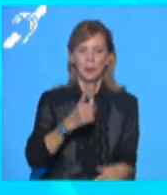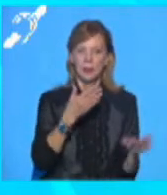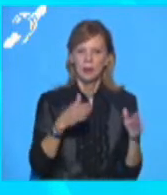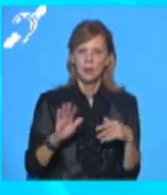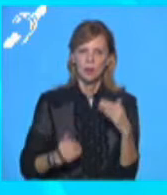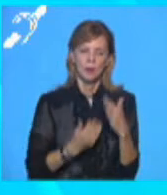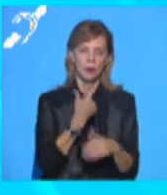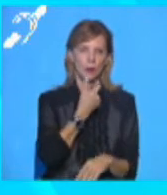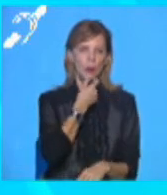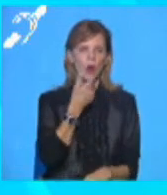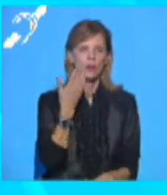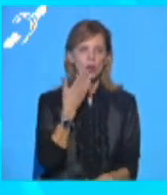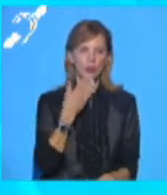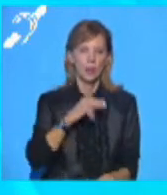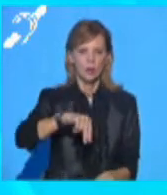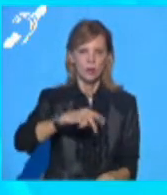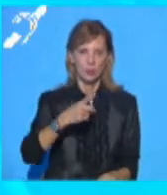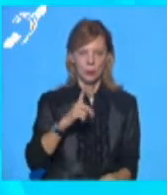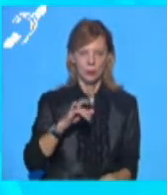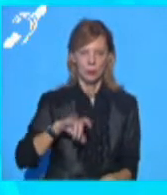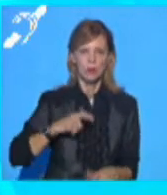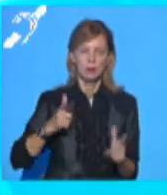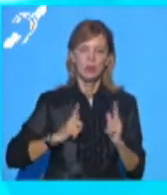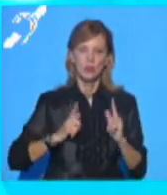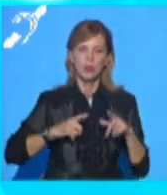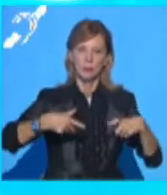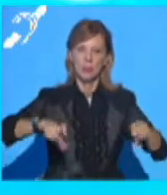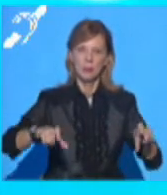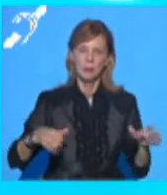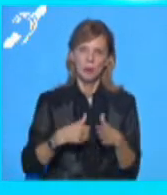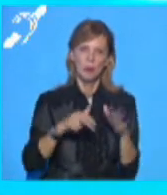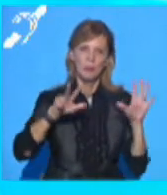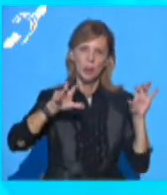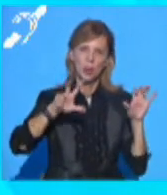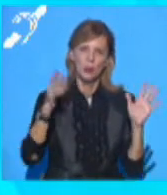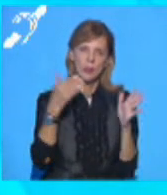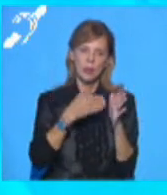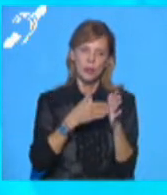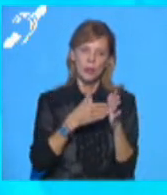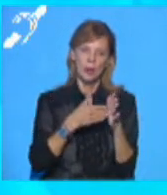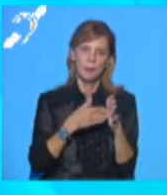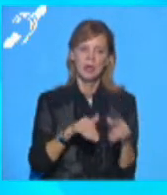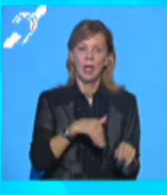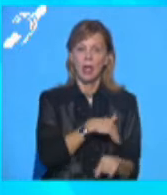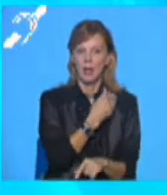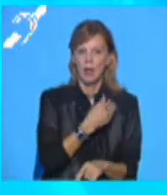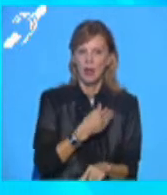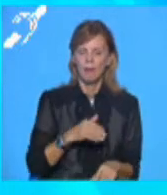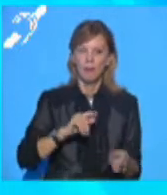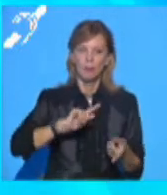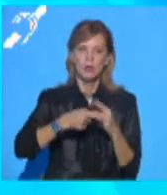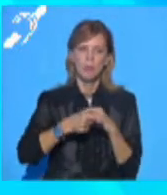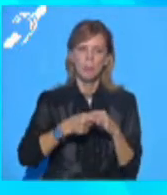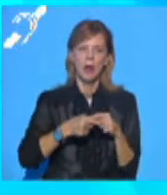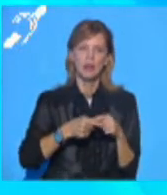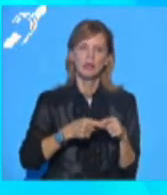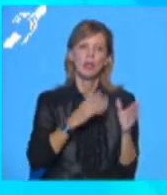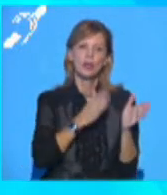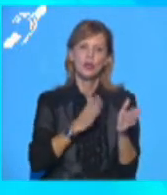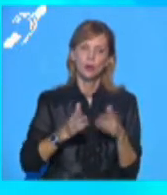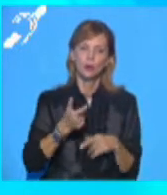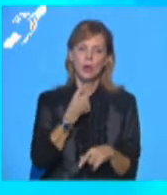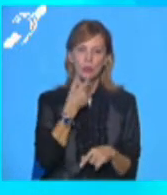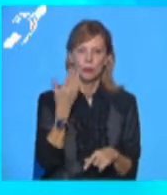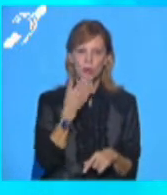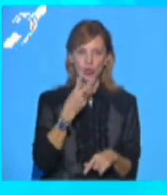Mâine începe un nou an școlar. În județul Dolj sunt așteptați în bănci peste 90.000 de preșcolari și elevi. A fost modificată structura anului școlar.